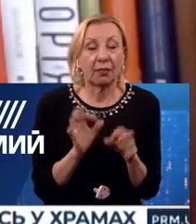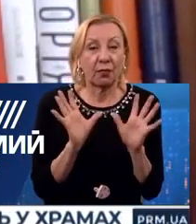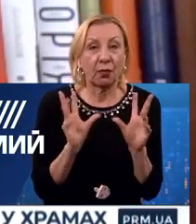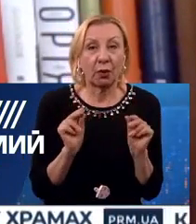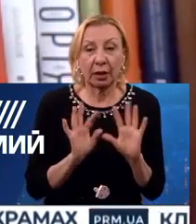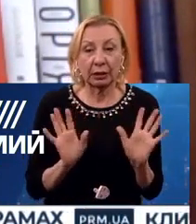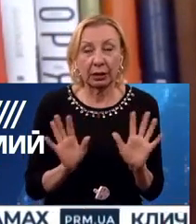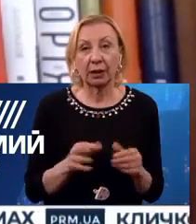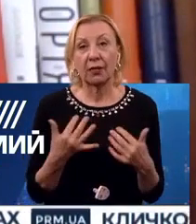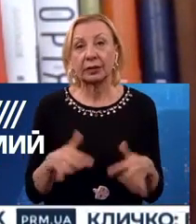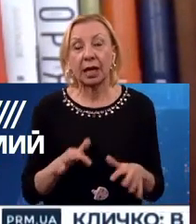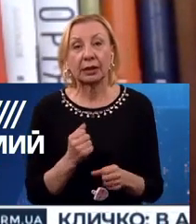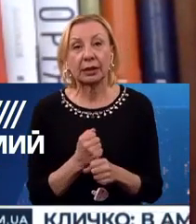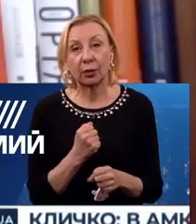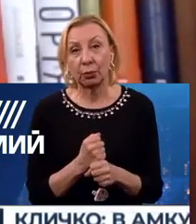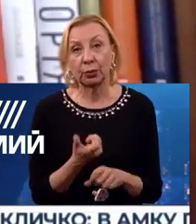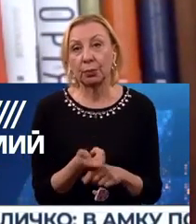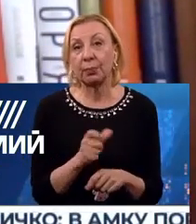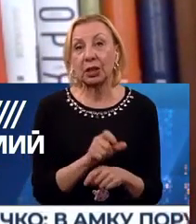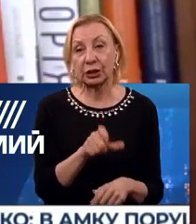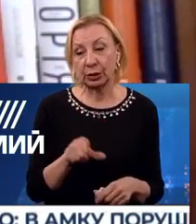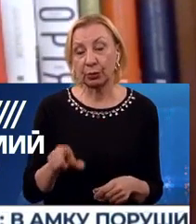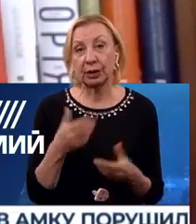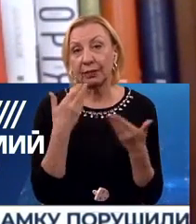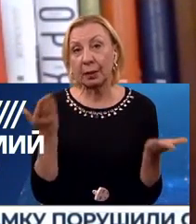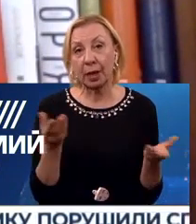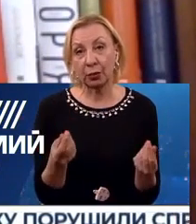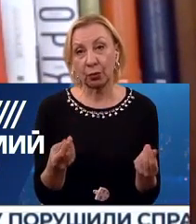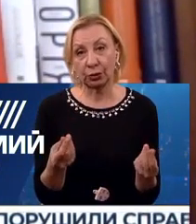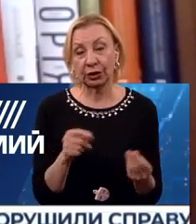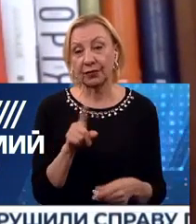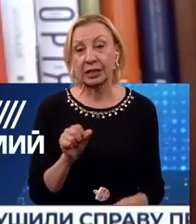страх втратити роботу. І більшість людей просто не мають коштів, за що